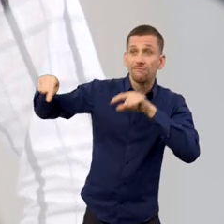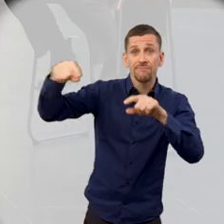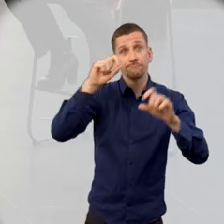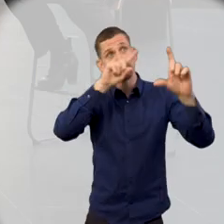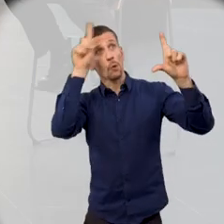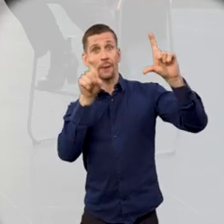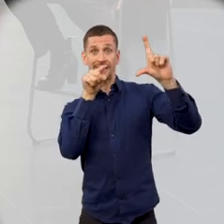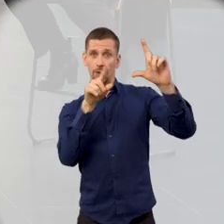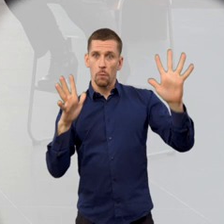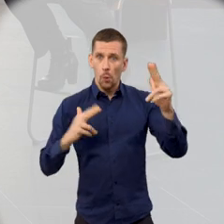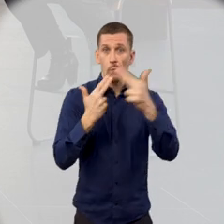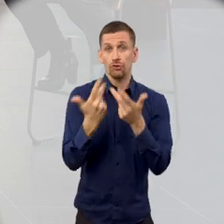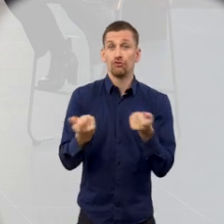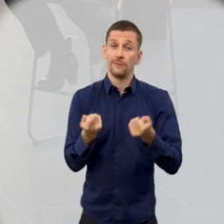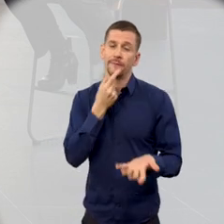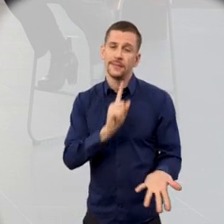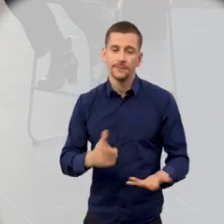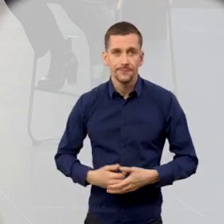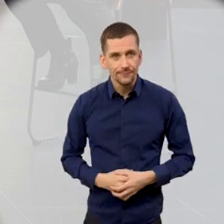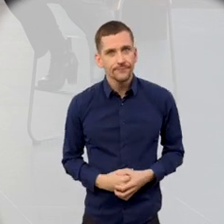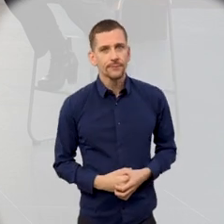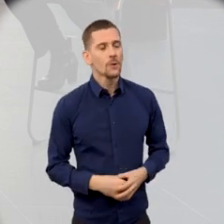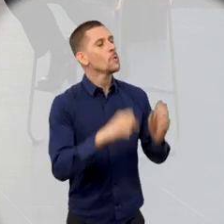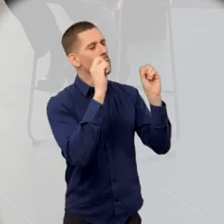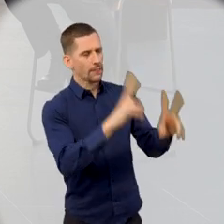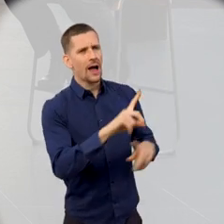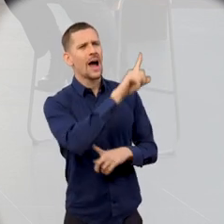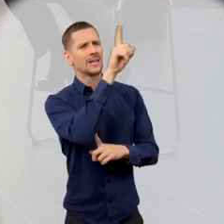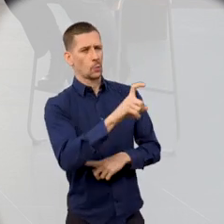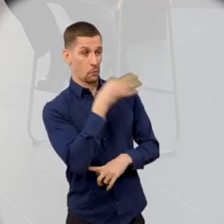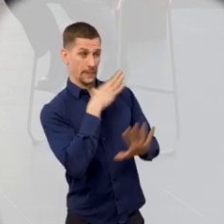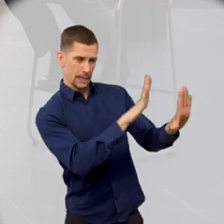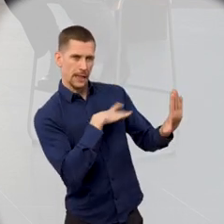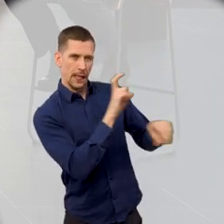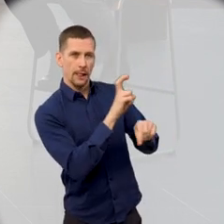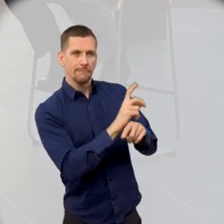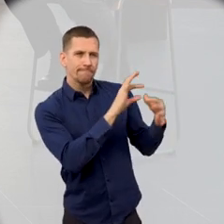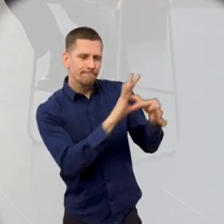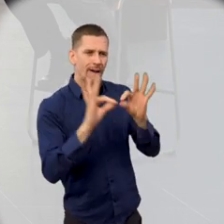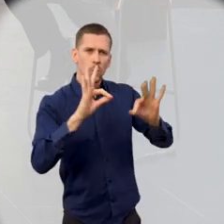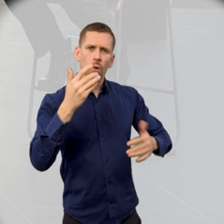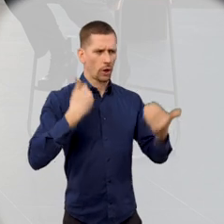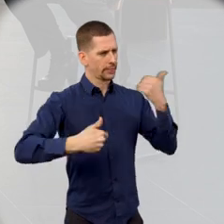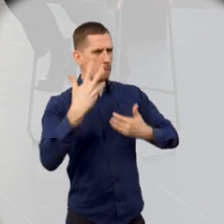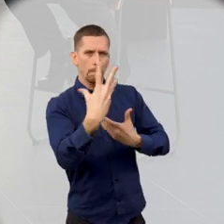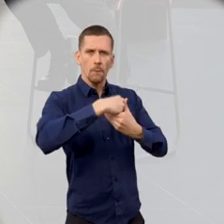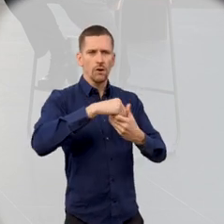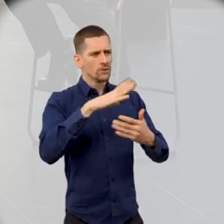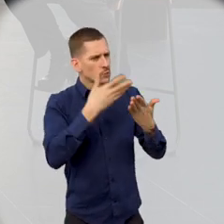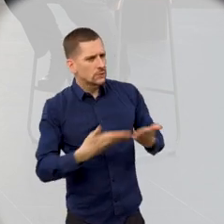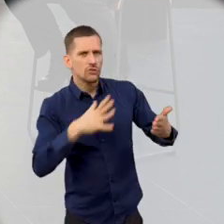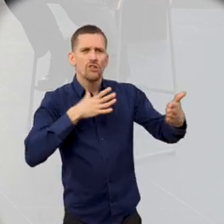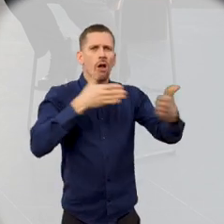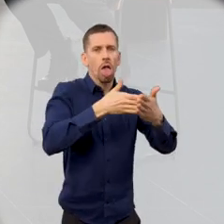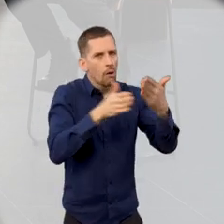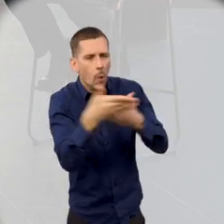écoles. Alors on va rester avec vous sur la question du handicap et comment rompre la barrière. Vous avez déclaré, c'était il y a assez peu de temps,